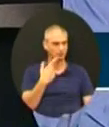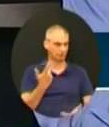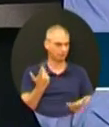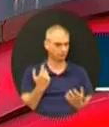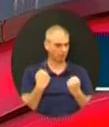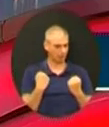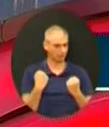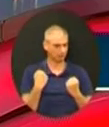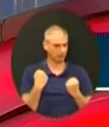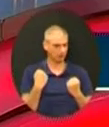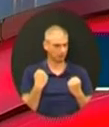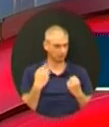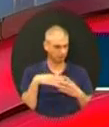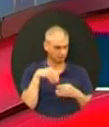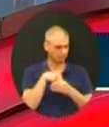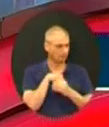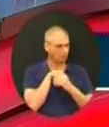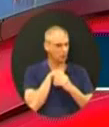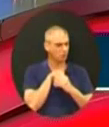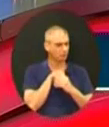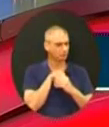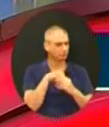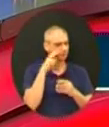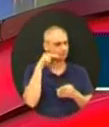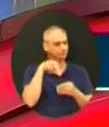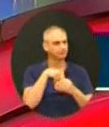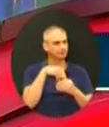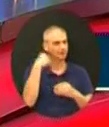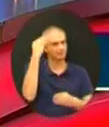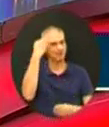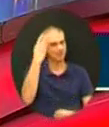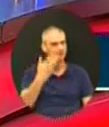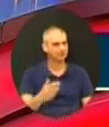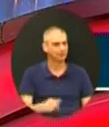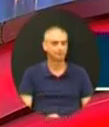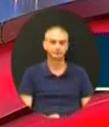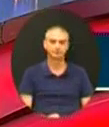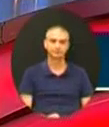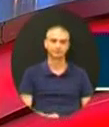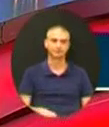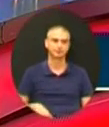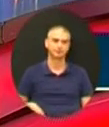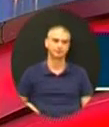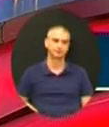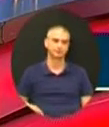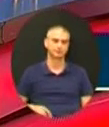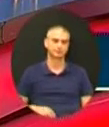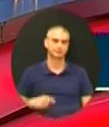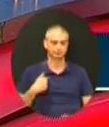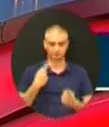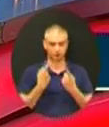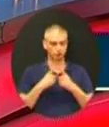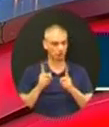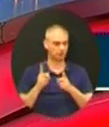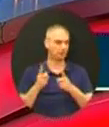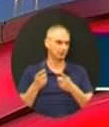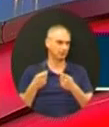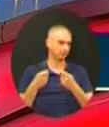חזק, בתוך ההסתכלות הפנים פלסטינית? אני בשונה